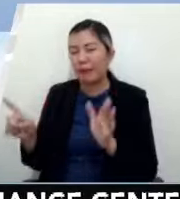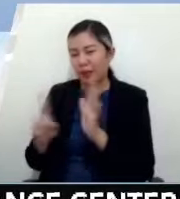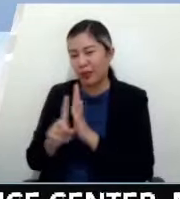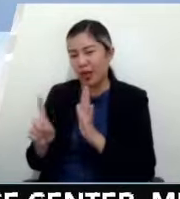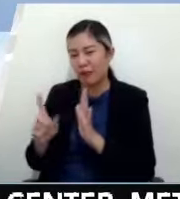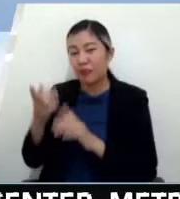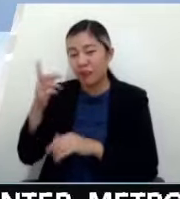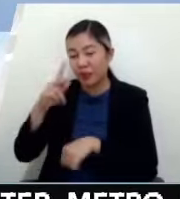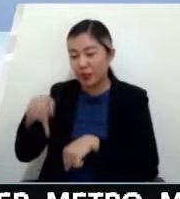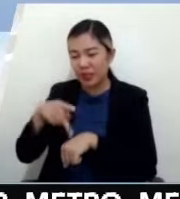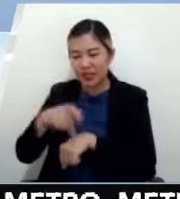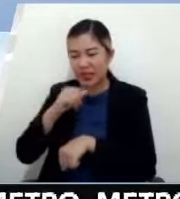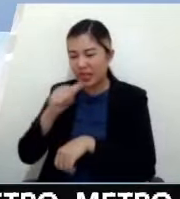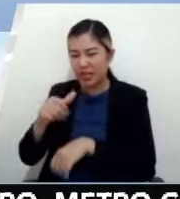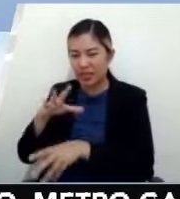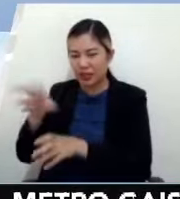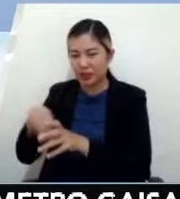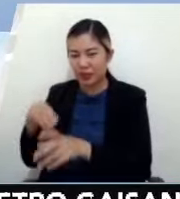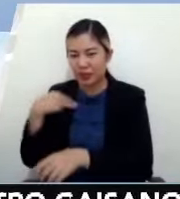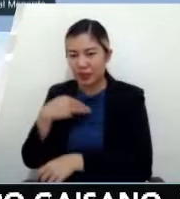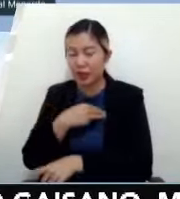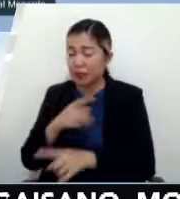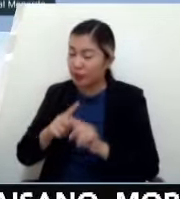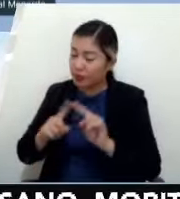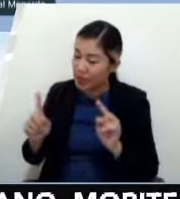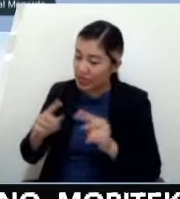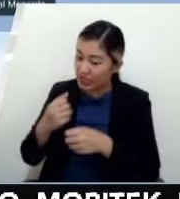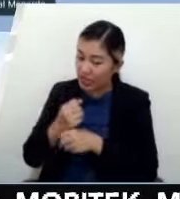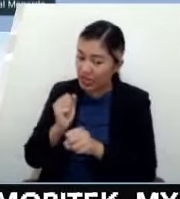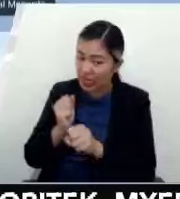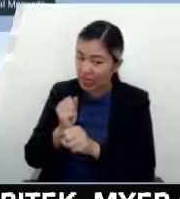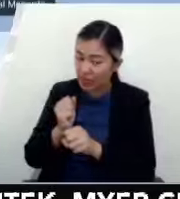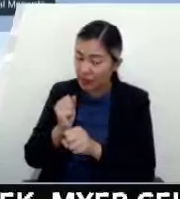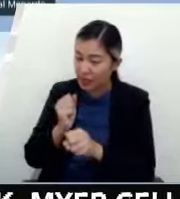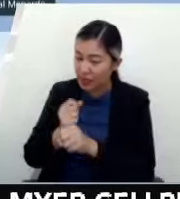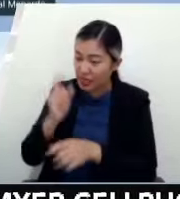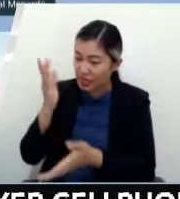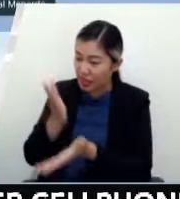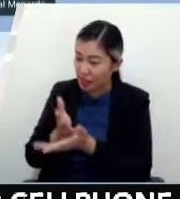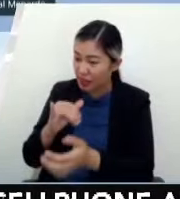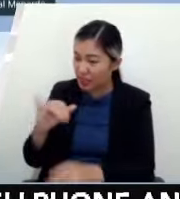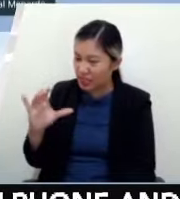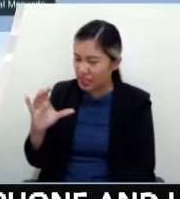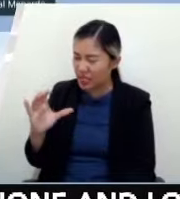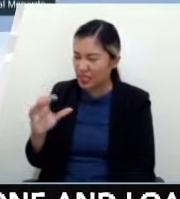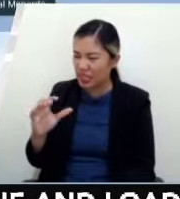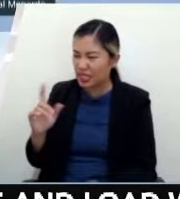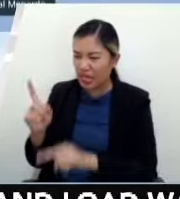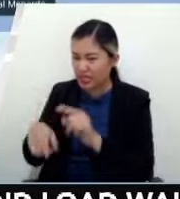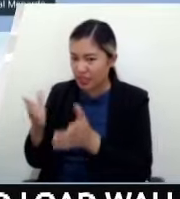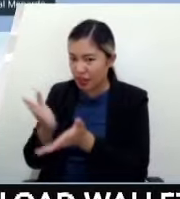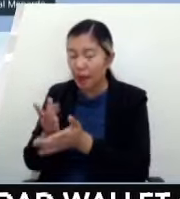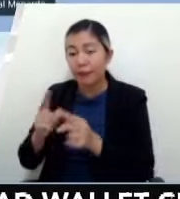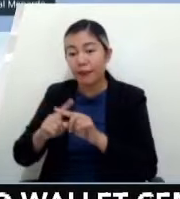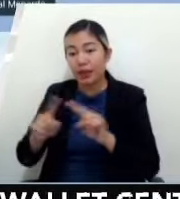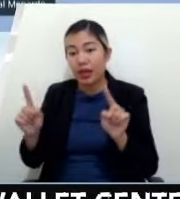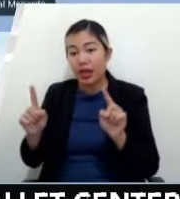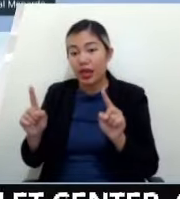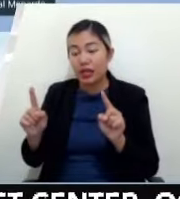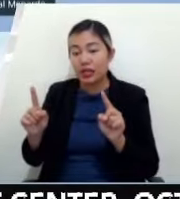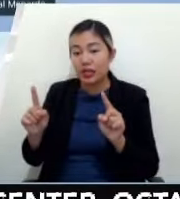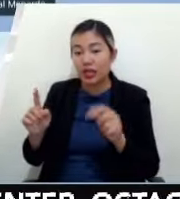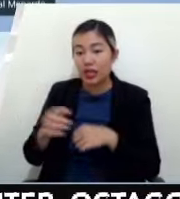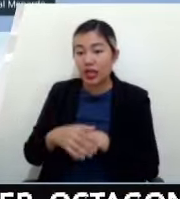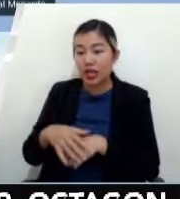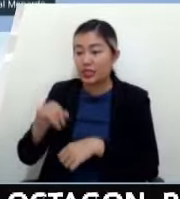natin mapipigil ang icc kung gusto nilang mag-invest gate pa rin no Kaya nga lamang wala silang maasahang cooperation on the part of